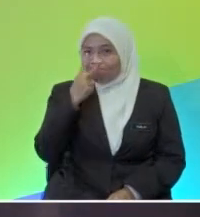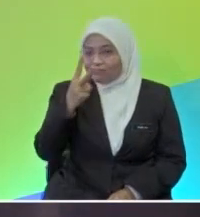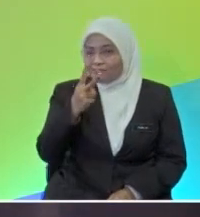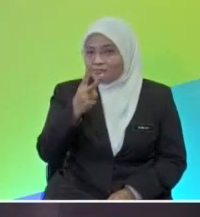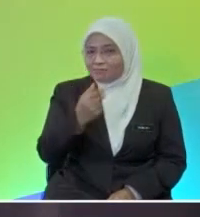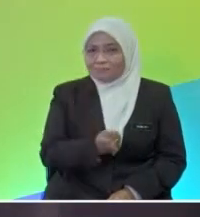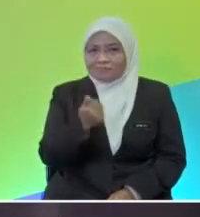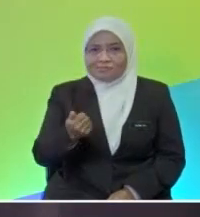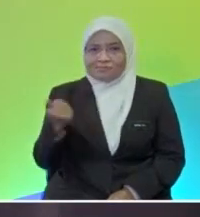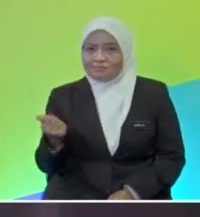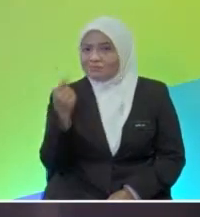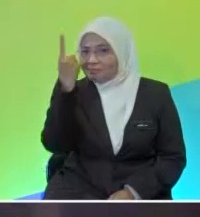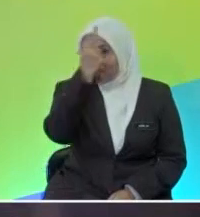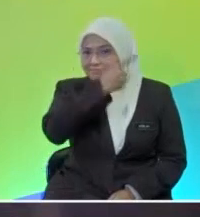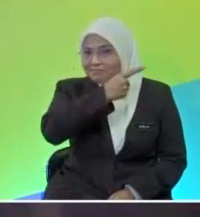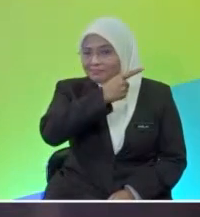pertama